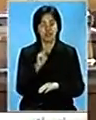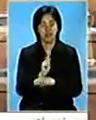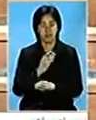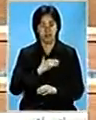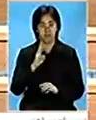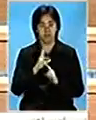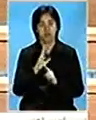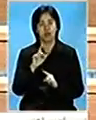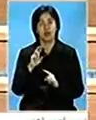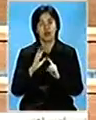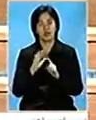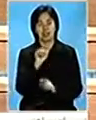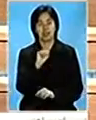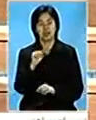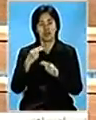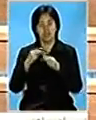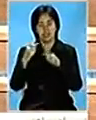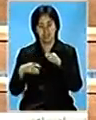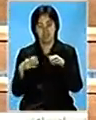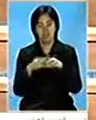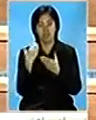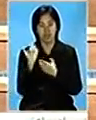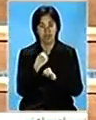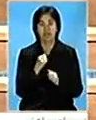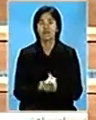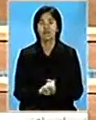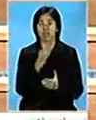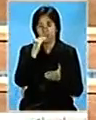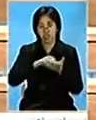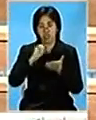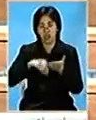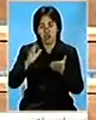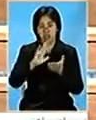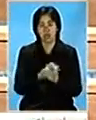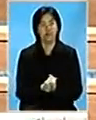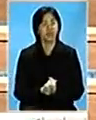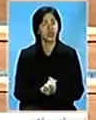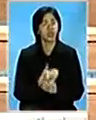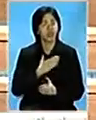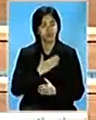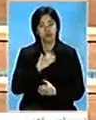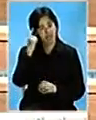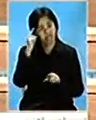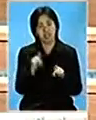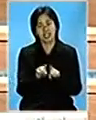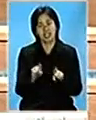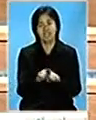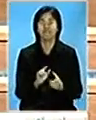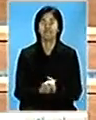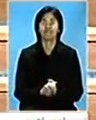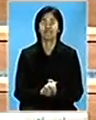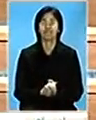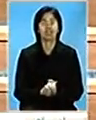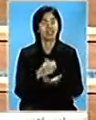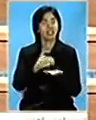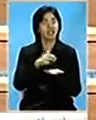ายชื่อประชาธิปัตย์ท่านประธานครับไม่ต้องถอนครับผมว่าเลอะเทอะผมก็เห็นด้วยท่านประธานครับแต่กราบเรียนท่